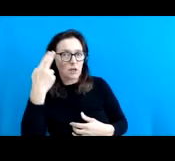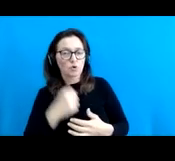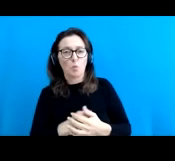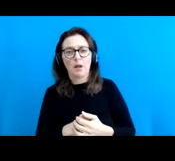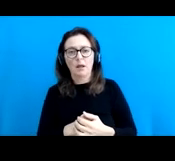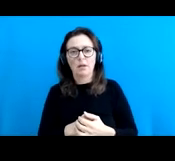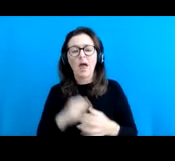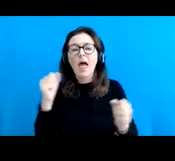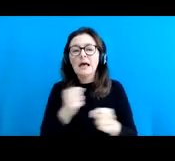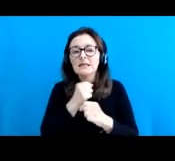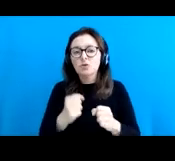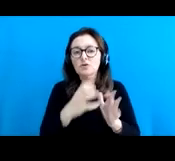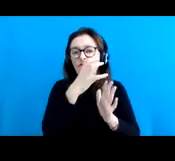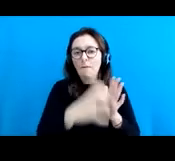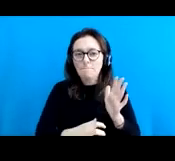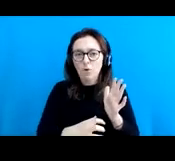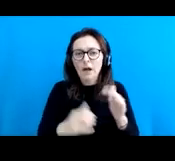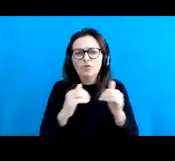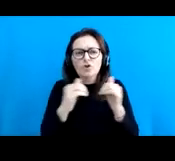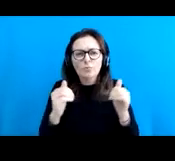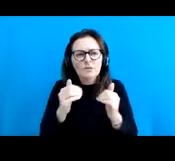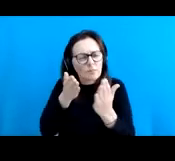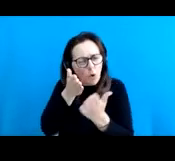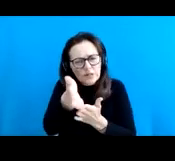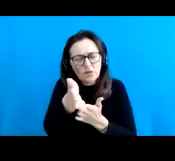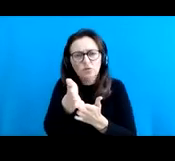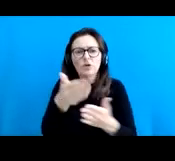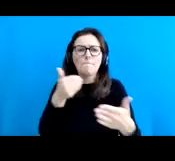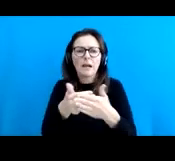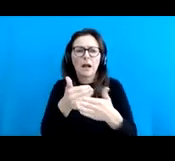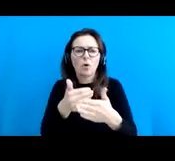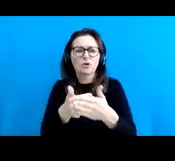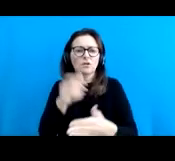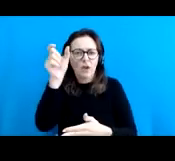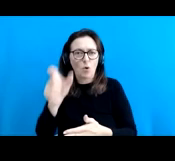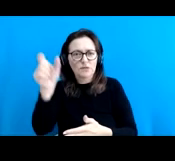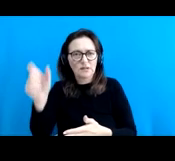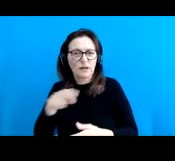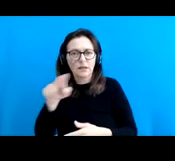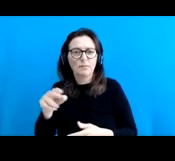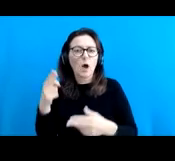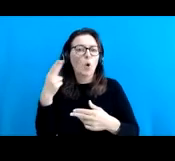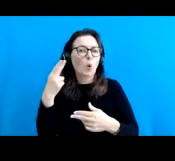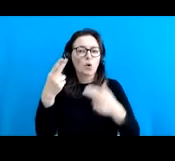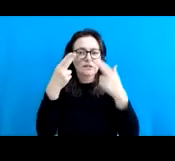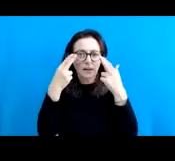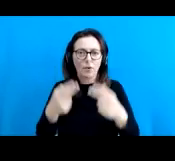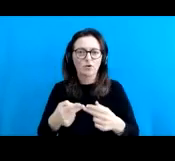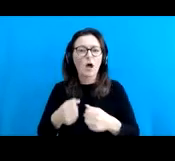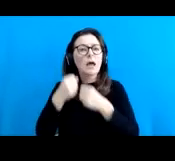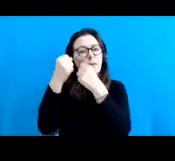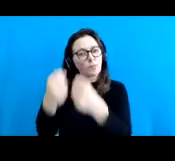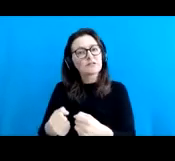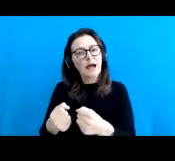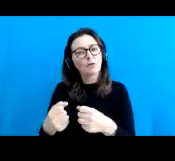Prav zato sem v poglavju posebej se osredotočila na prilagoditve osebam z gluhoslepoto in ne nazadnje na vzpostavljanje